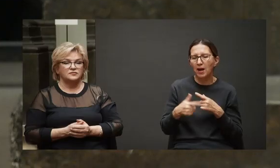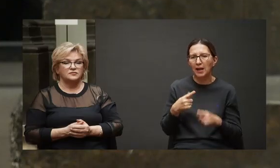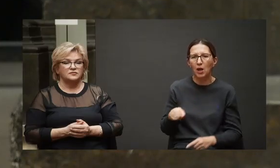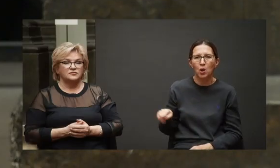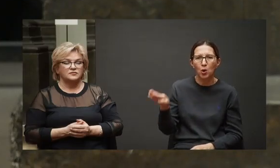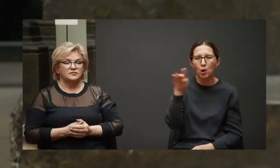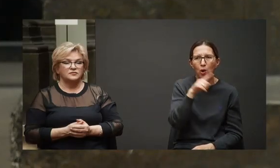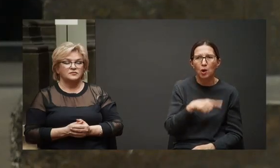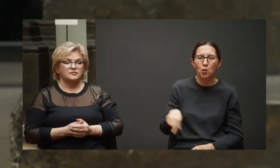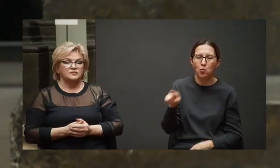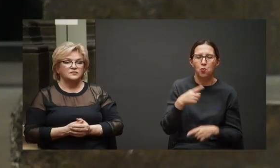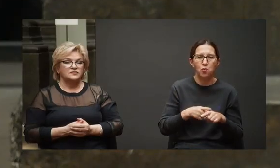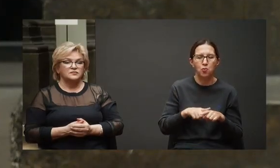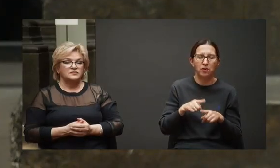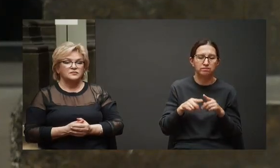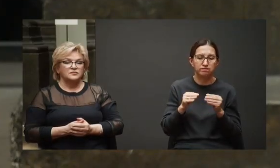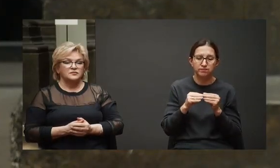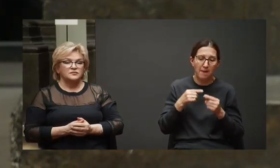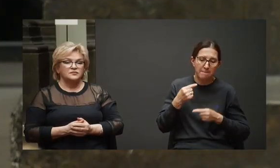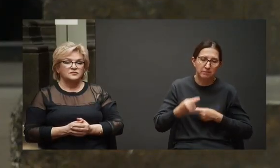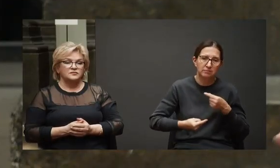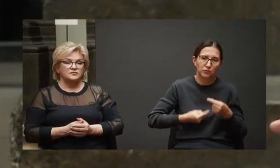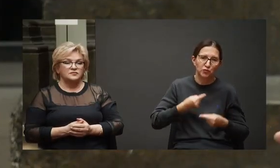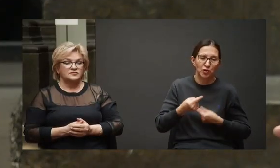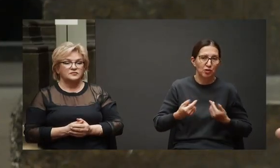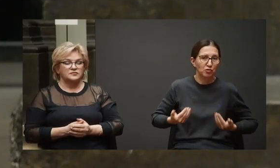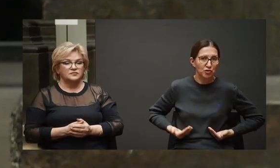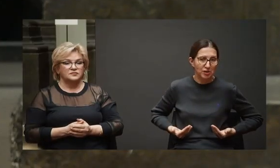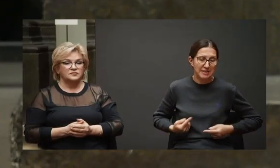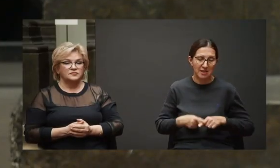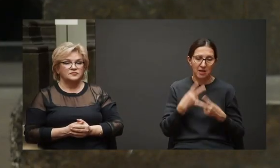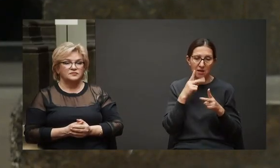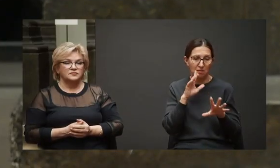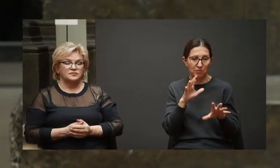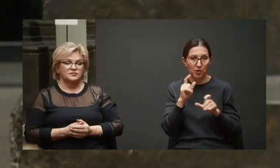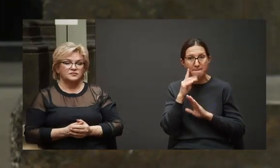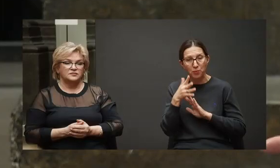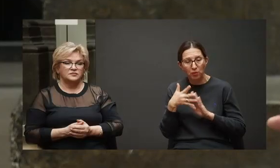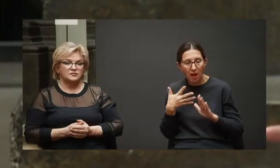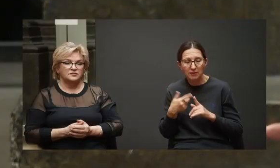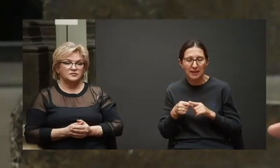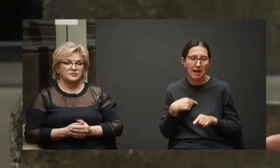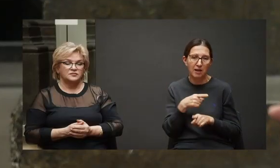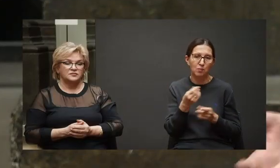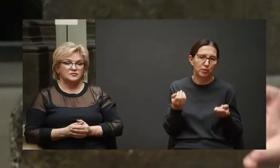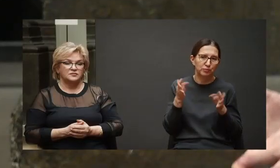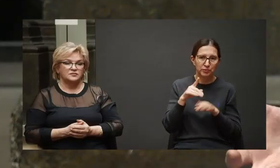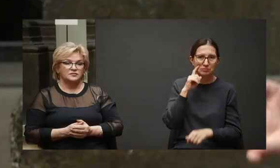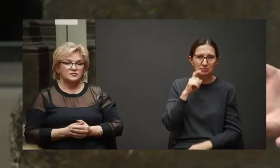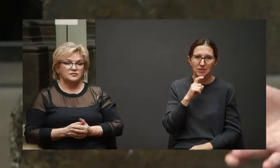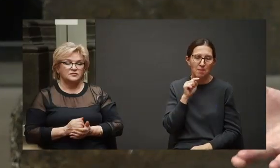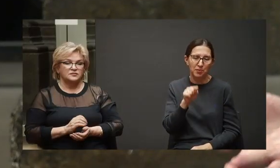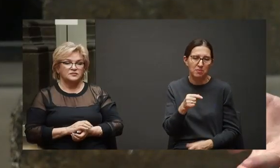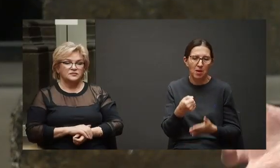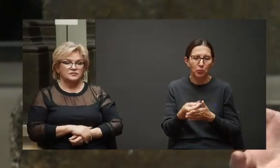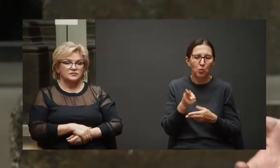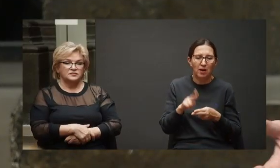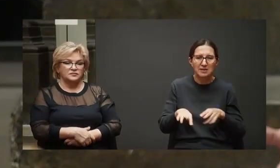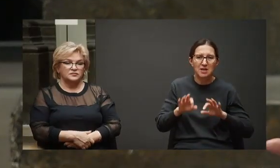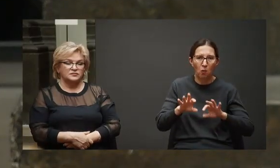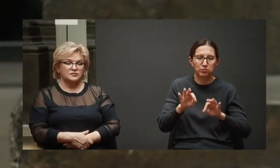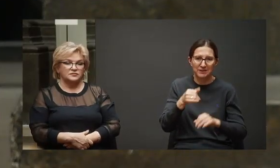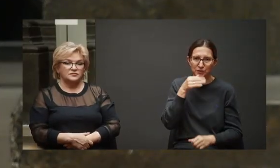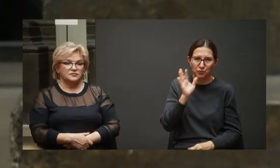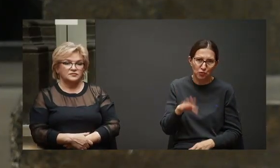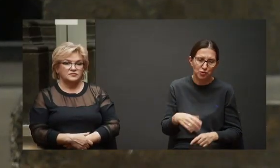образ бесконечности жизни. И он либо понятен, либо мы его не можем объяснить словами до конца. Да? Вот,